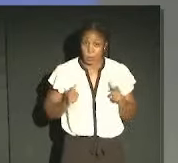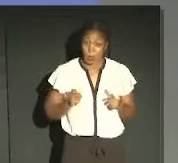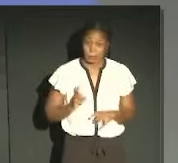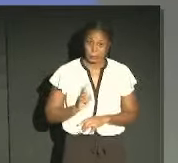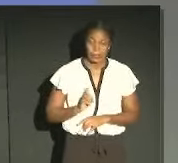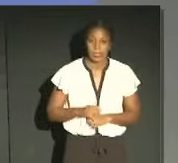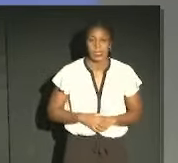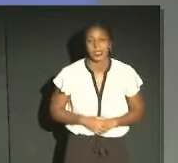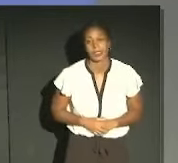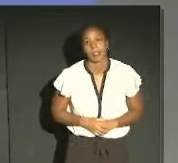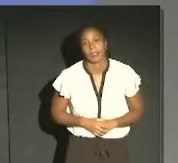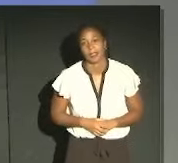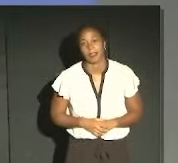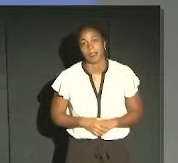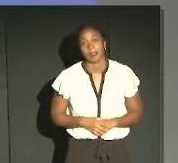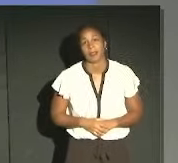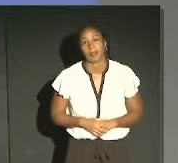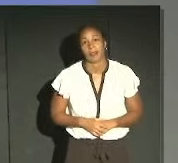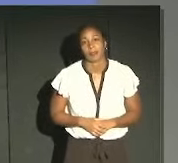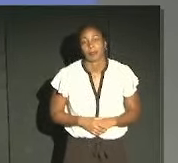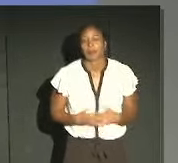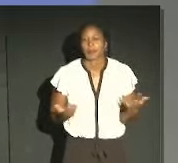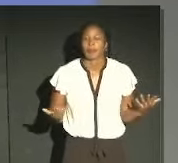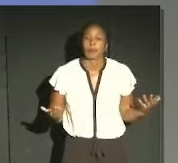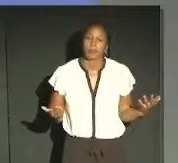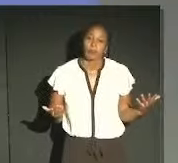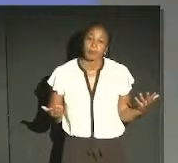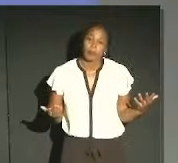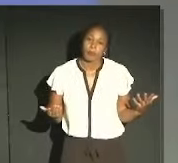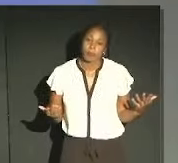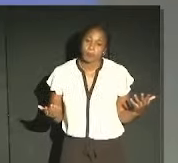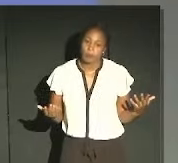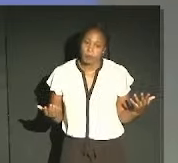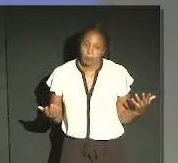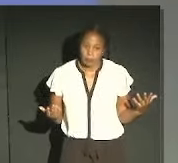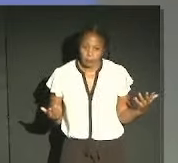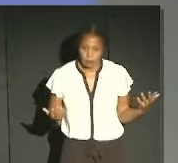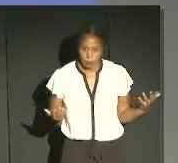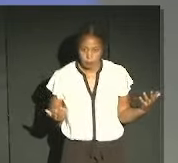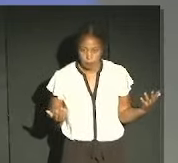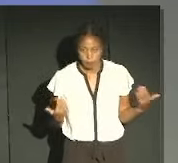Pan on m'a demandé